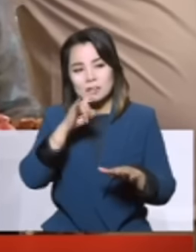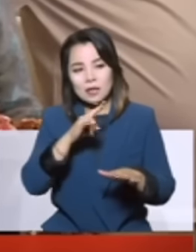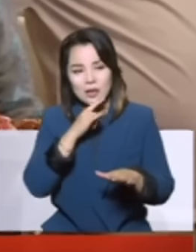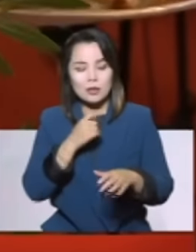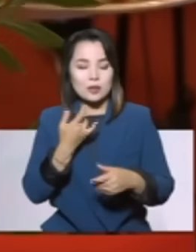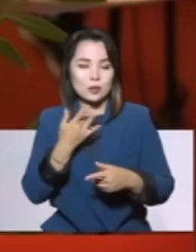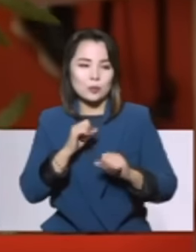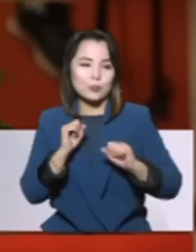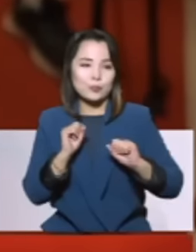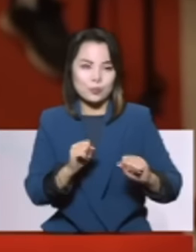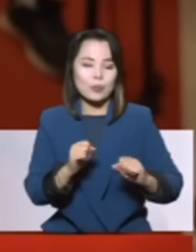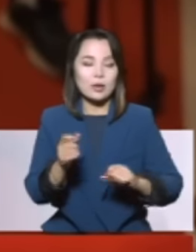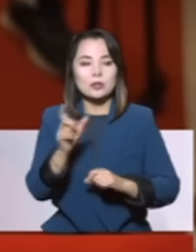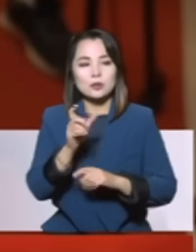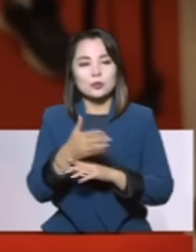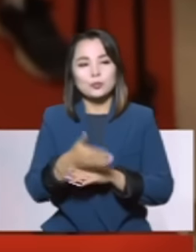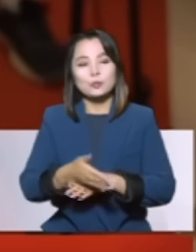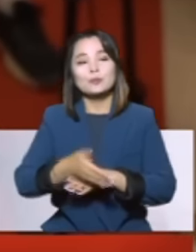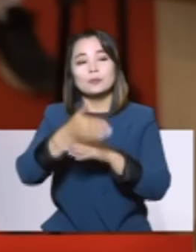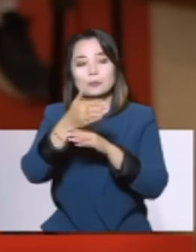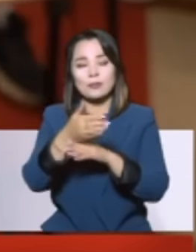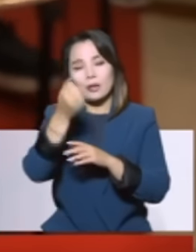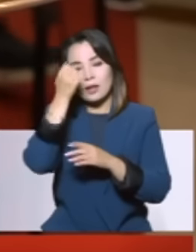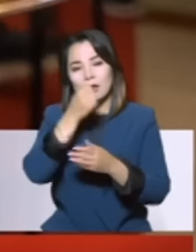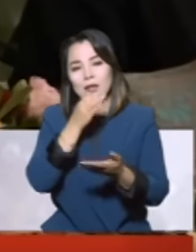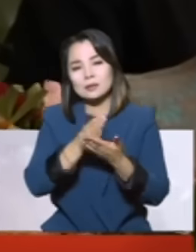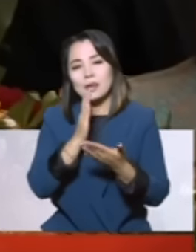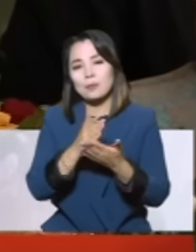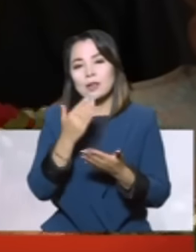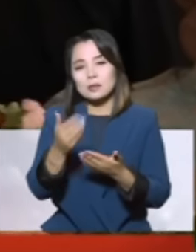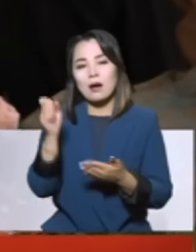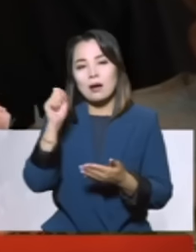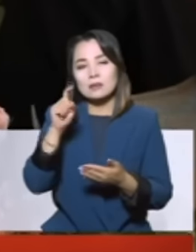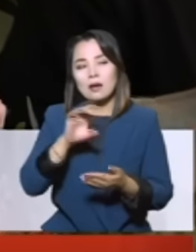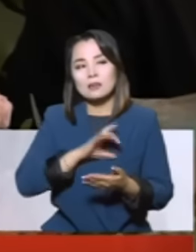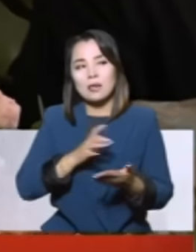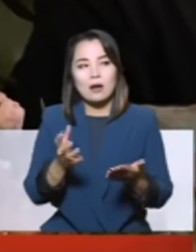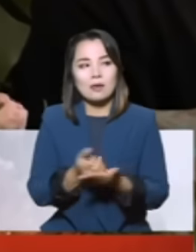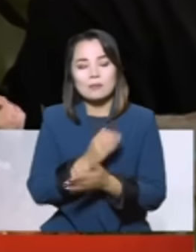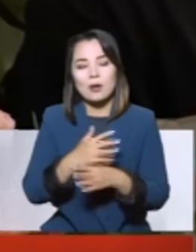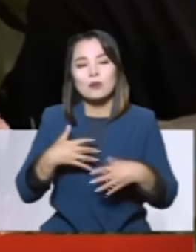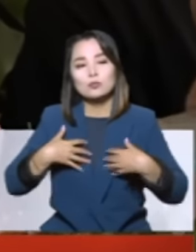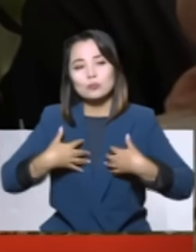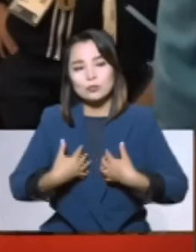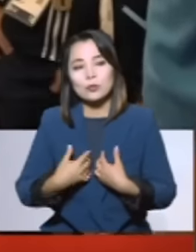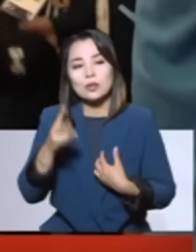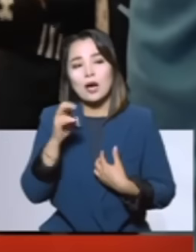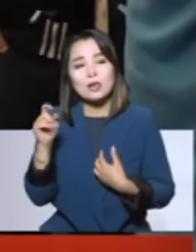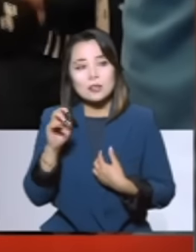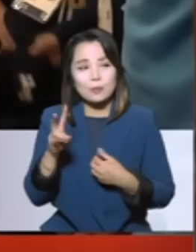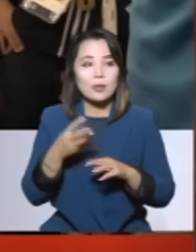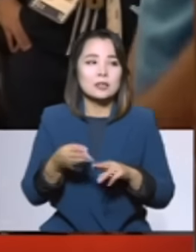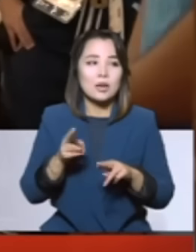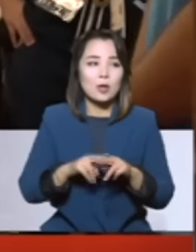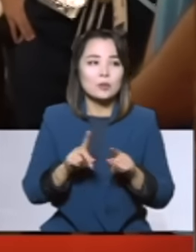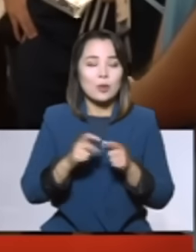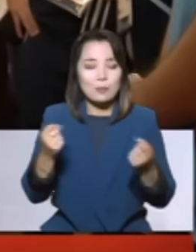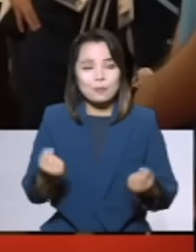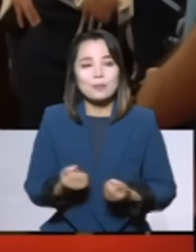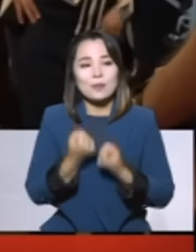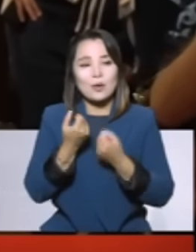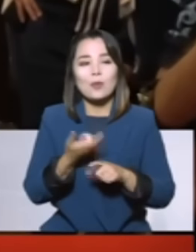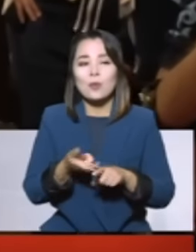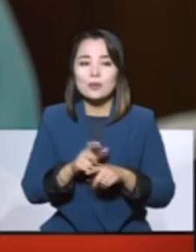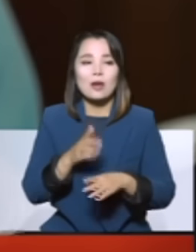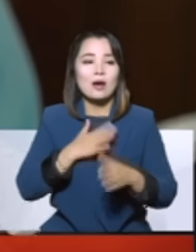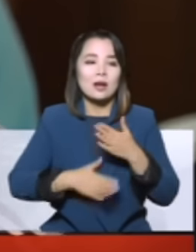намысын қорғап, көк туымызды желбіреткені үшін алғысын айтты. Алтын алмағанда қынжылып жүрген Назымның өзі мұндай қолдауға ие болғанына